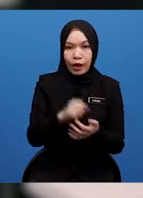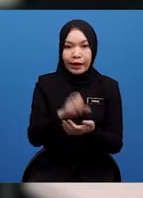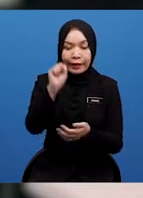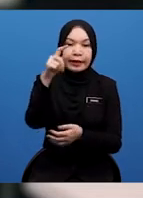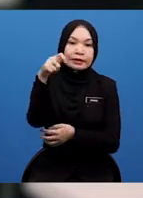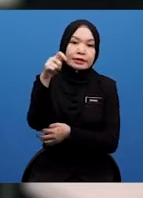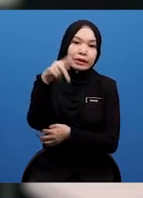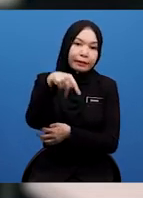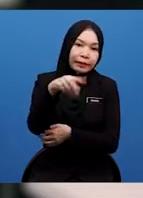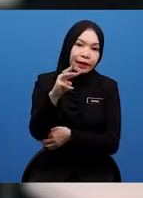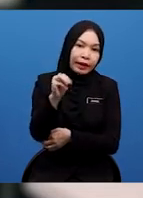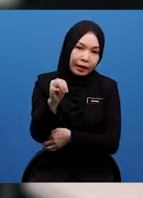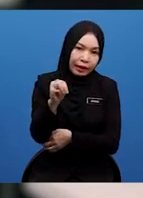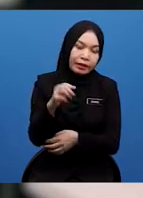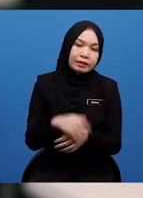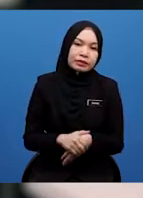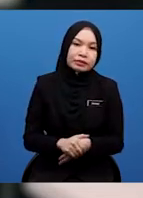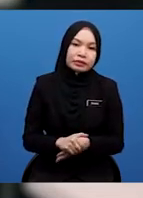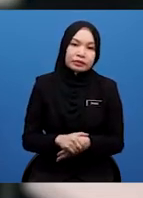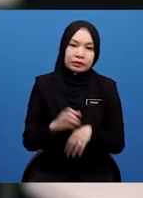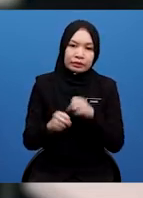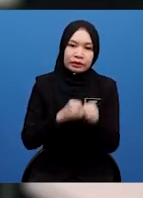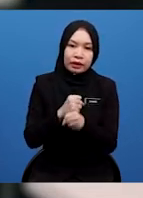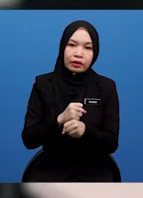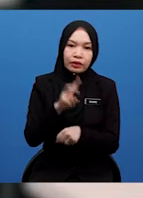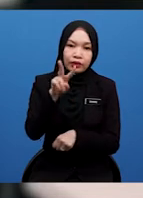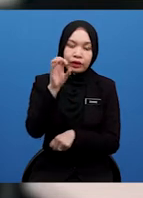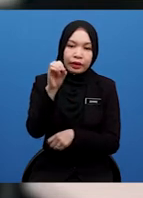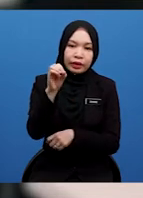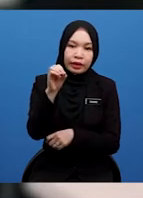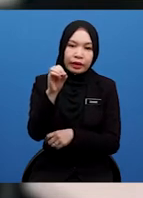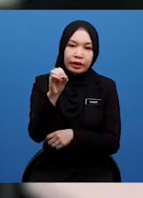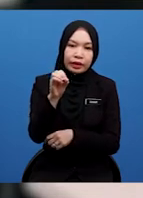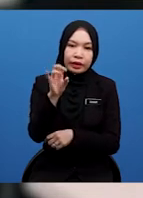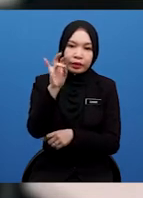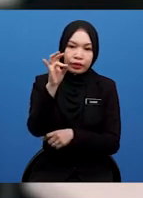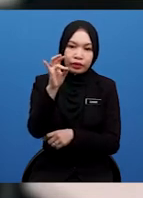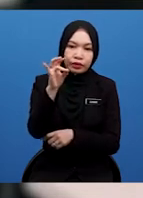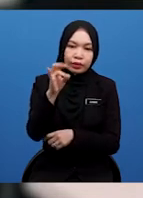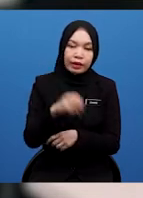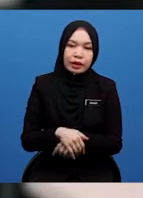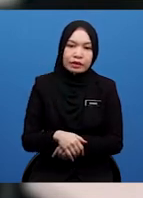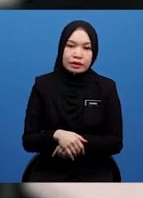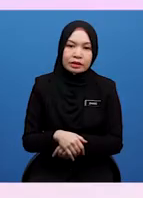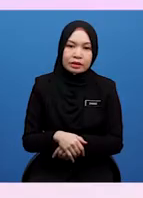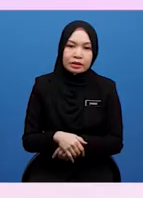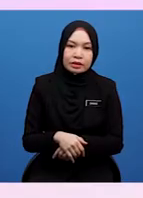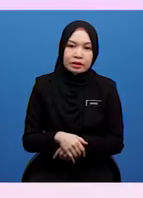Soalan STPM semester 2 tahun 2017 ulangan soalan